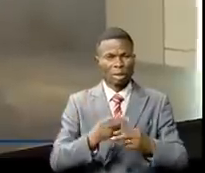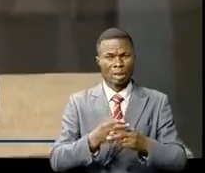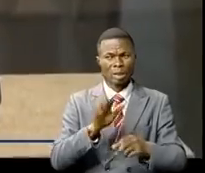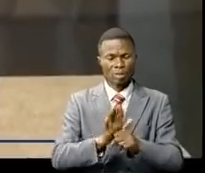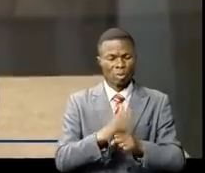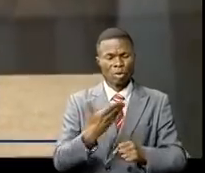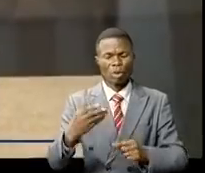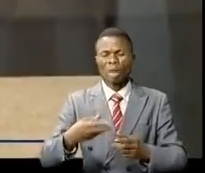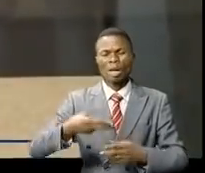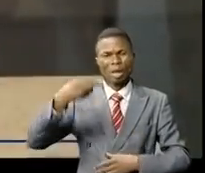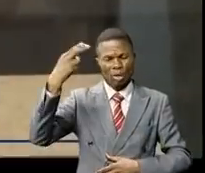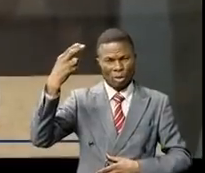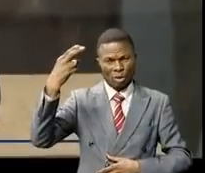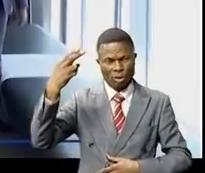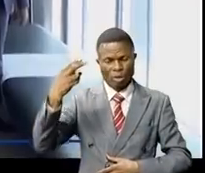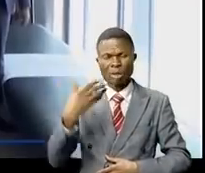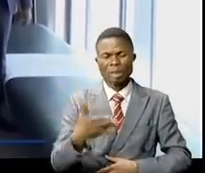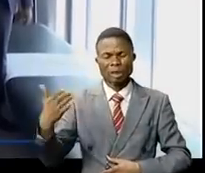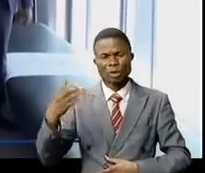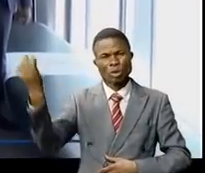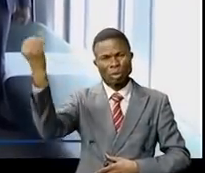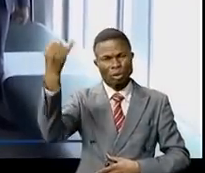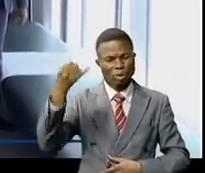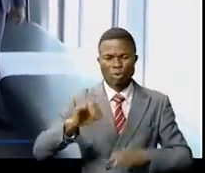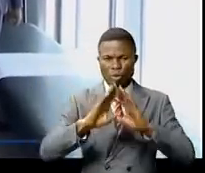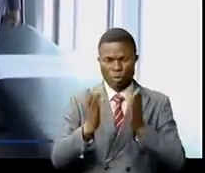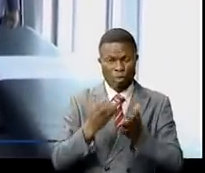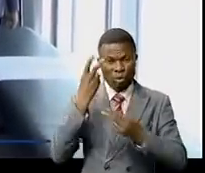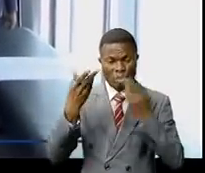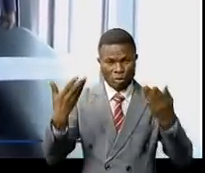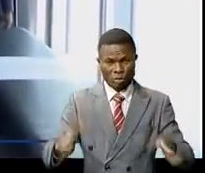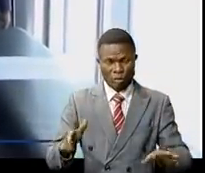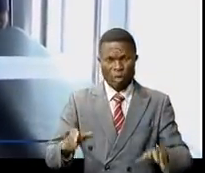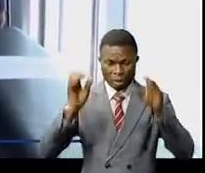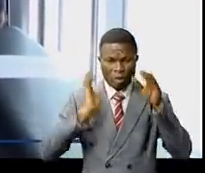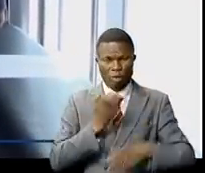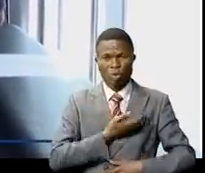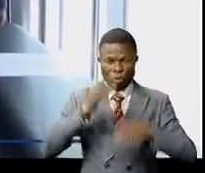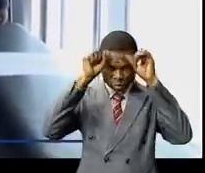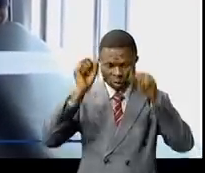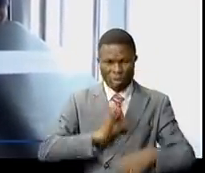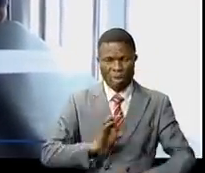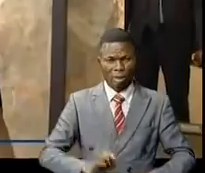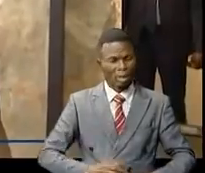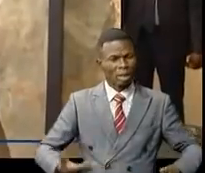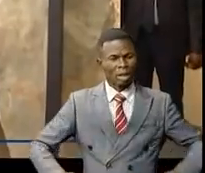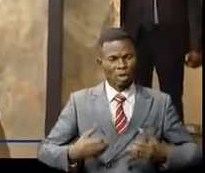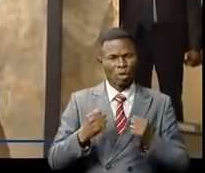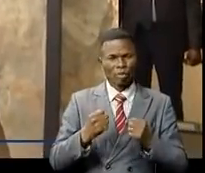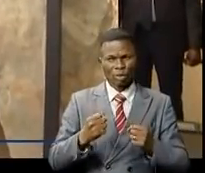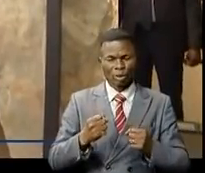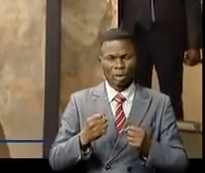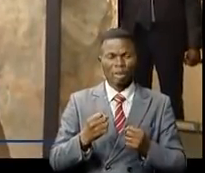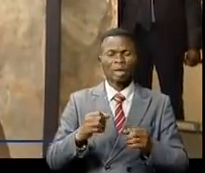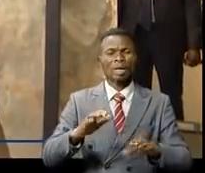nom issu du musée du louvre de paris à l'issue dé sa visite félix ententistes qui dit le mot s'est dit ému il s'est rendu